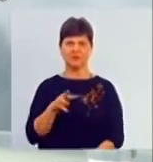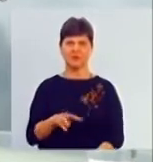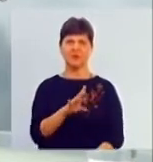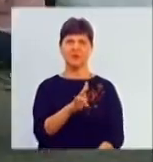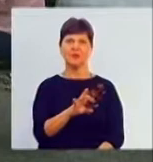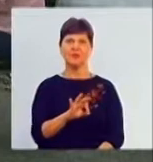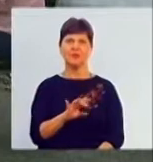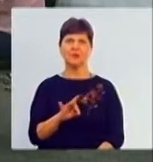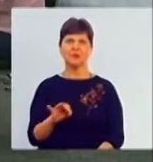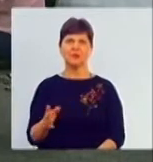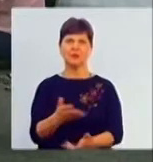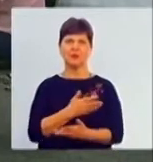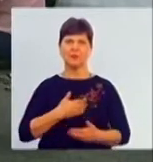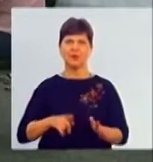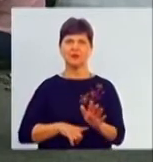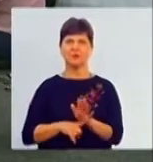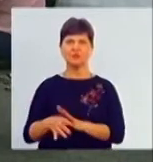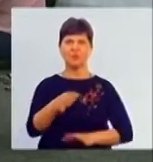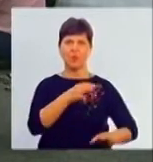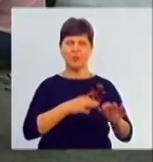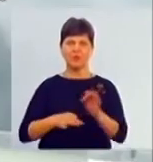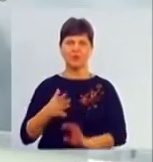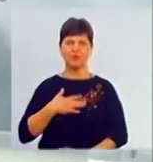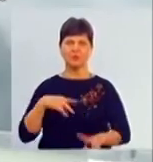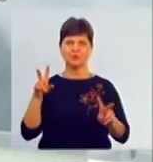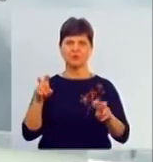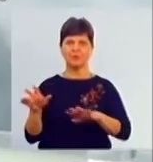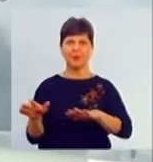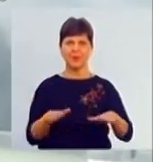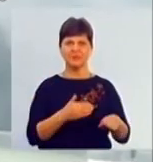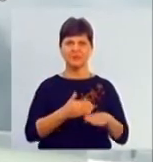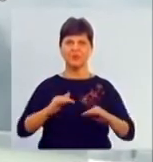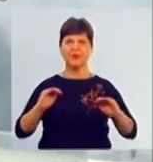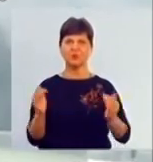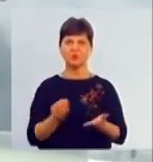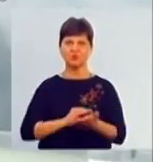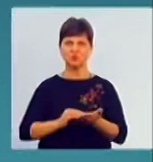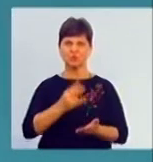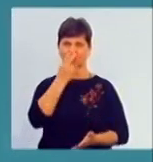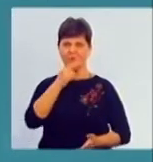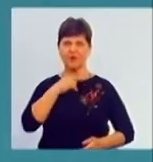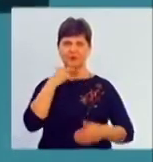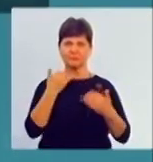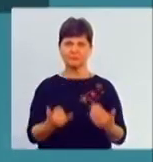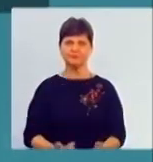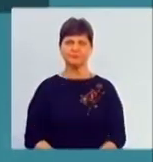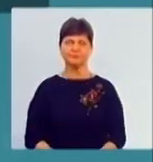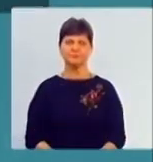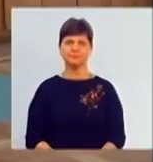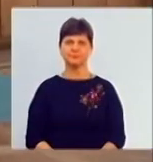Нікітіна. Ми почнемо обговорення нашої теми після того, як подивимося сюжет. Увага на екран.